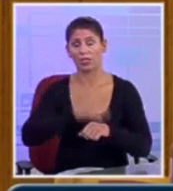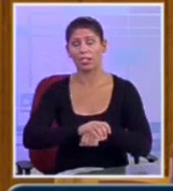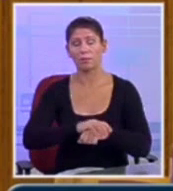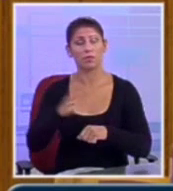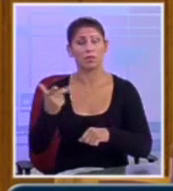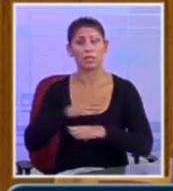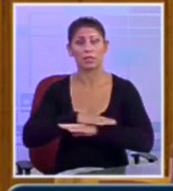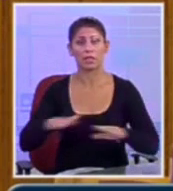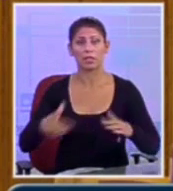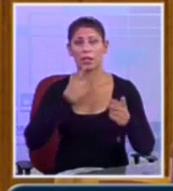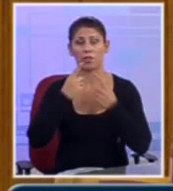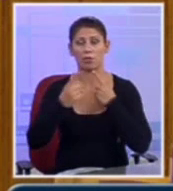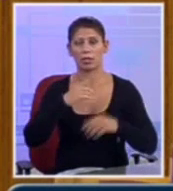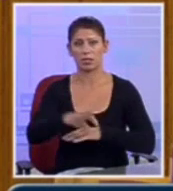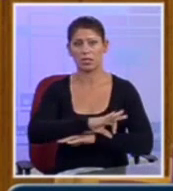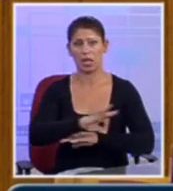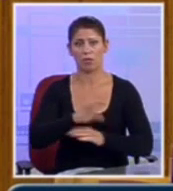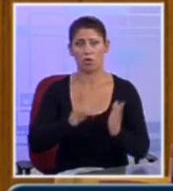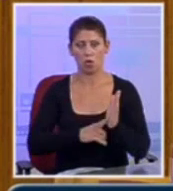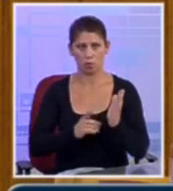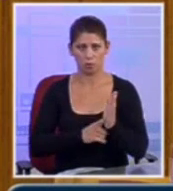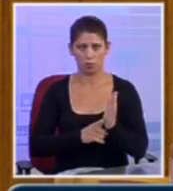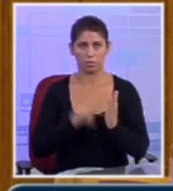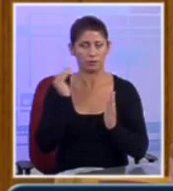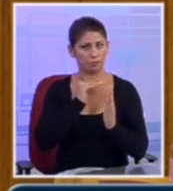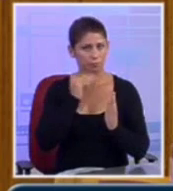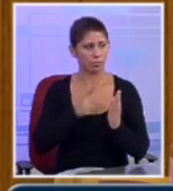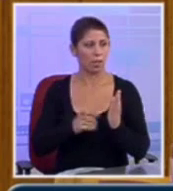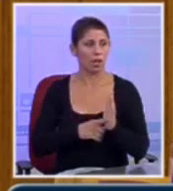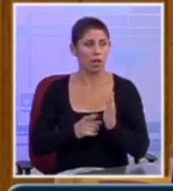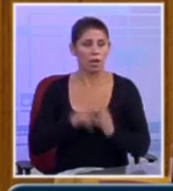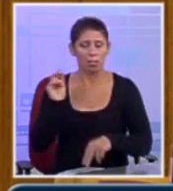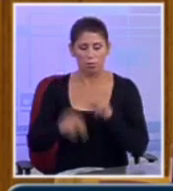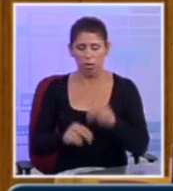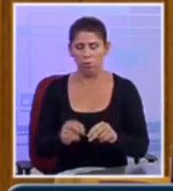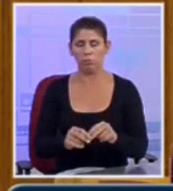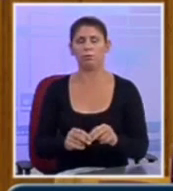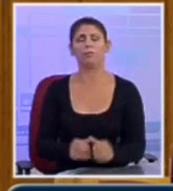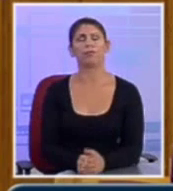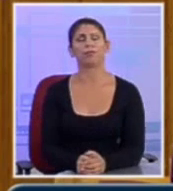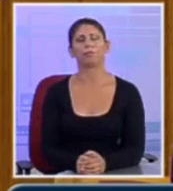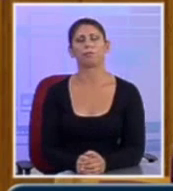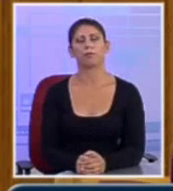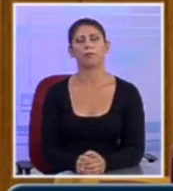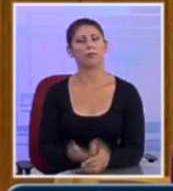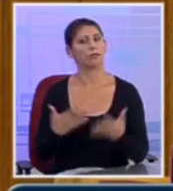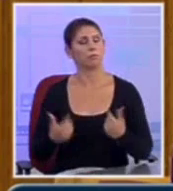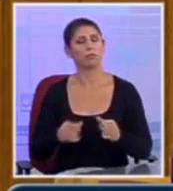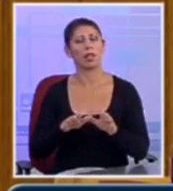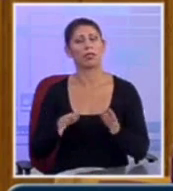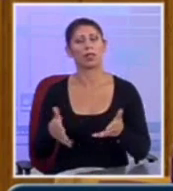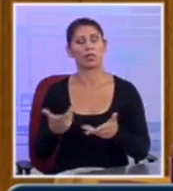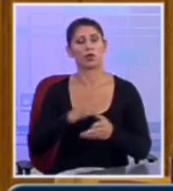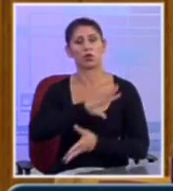ολοκλήρωση του υποδιαβούλευσης σχέδιου νόμου και η τάχη στην νομοθεσία του, για να διασφαλίσουμε την παροχή δικτύου